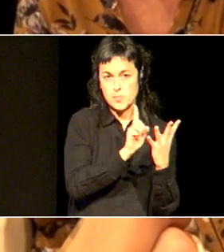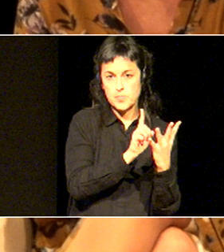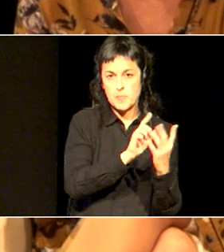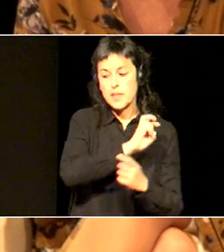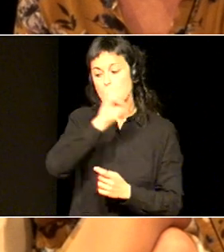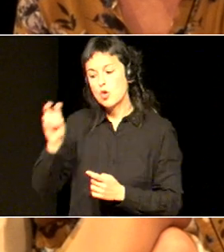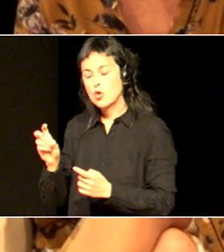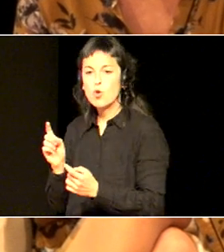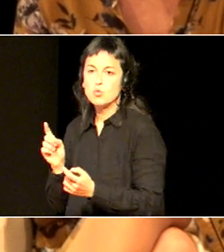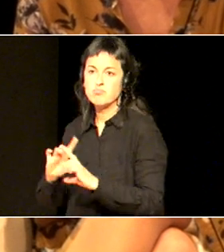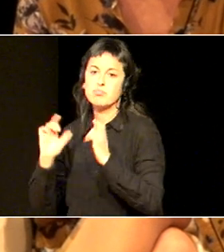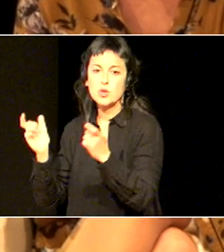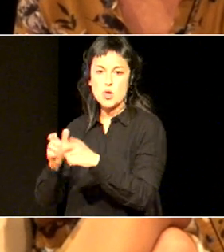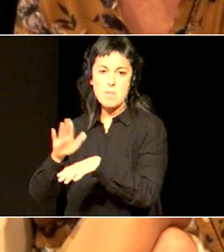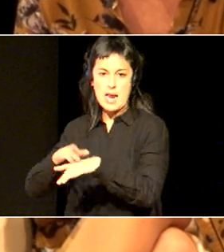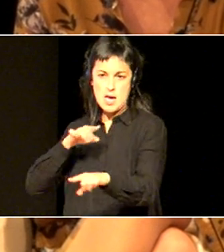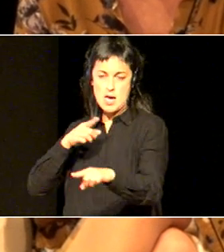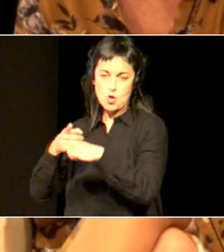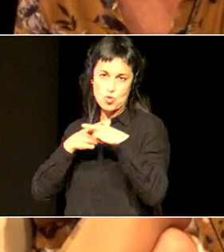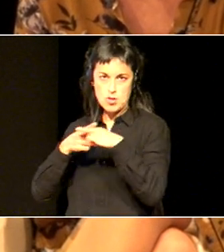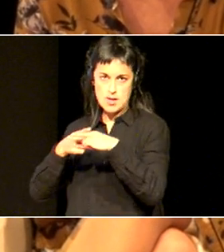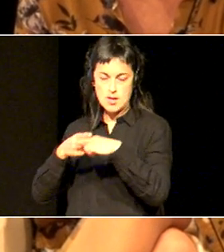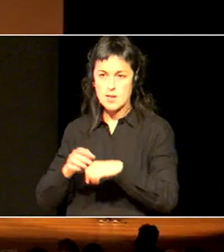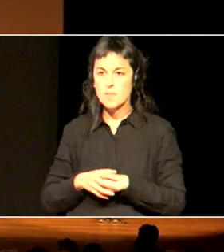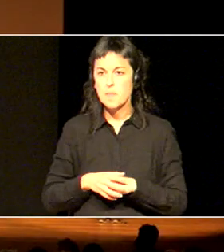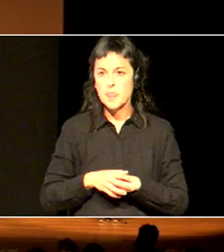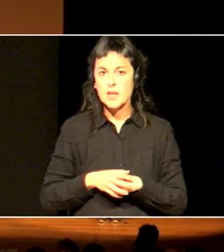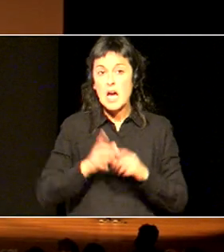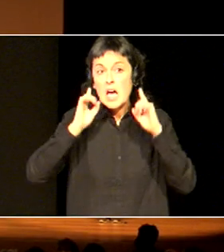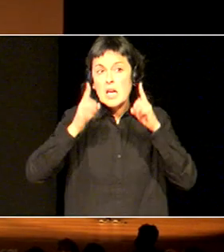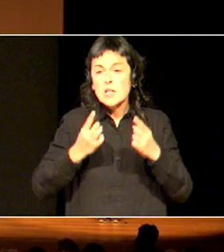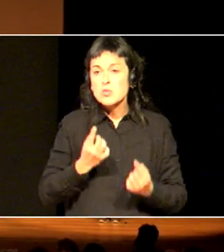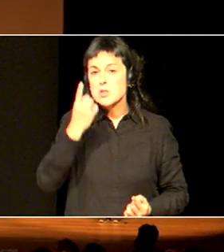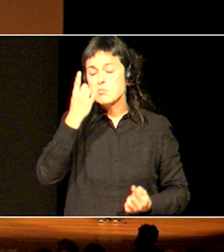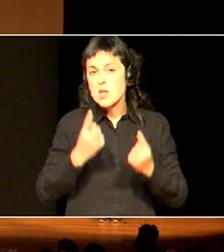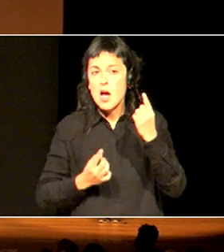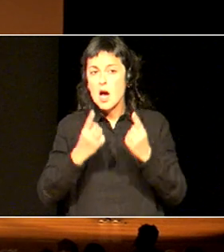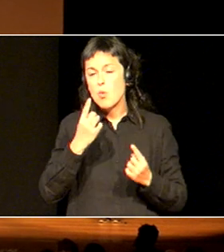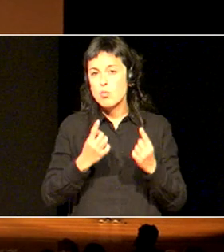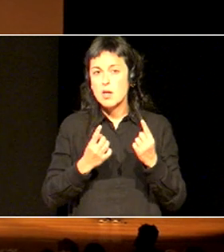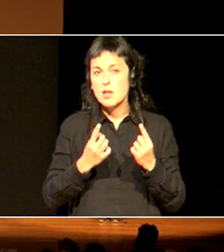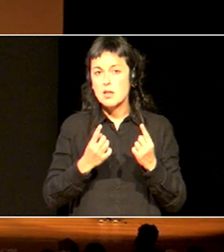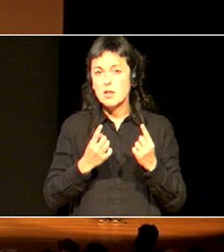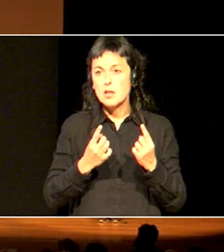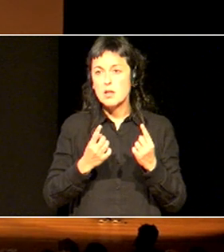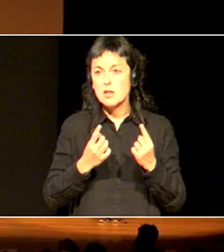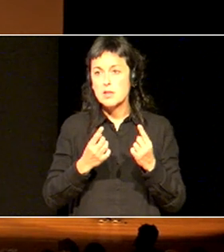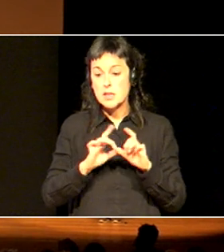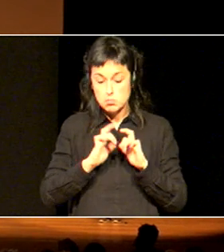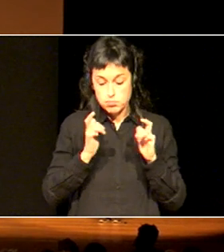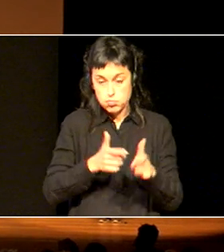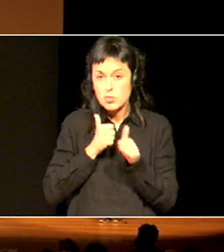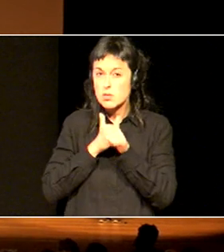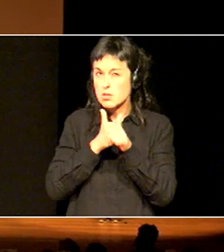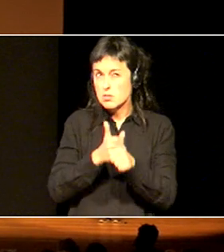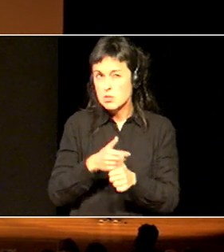koordinatzeko. Baita ere, kasu batzuetan izaten da, jarraipen zaiotan egoten dira, eta hori izaten da,